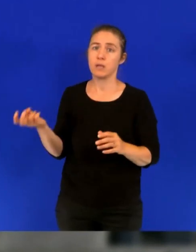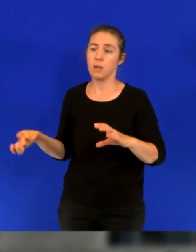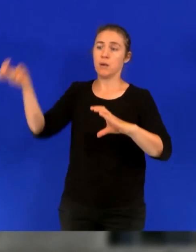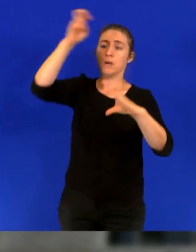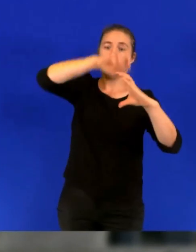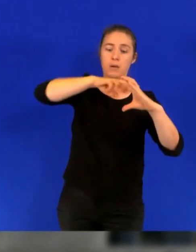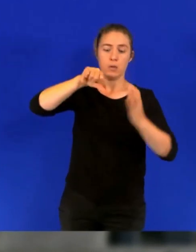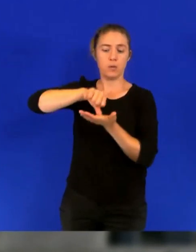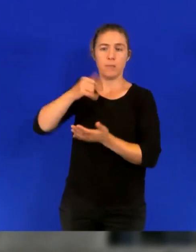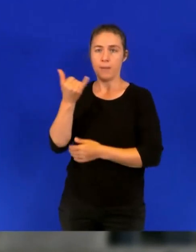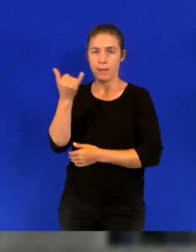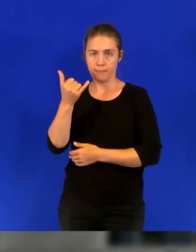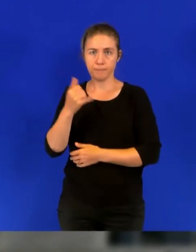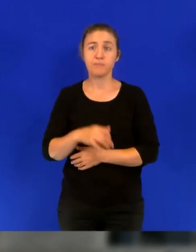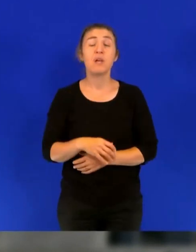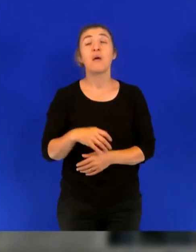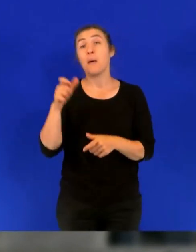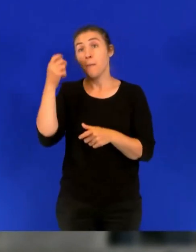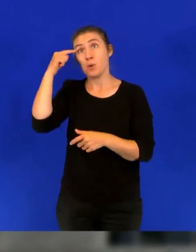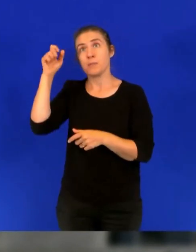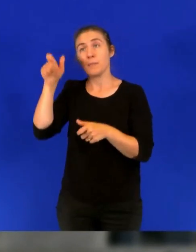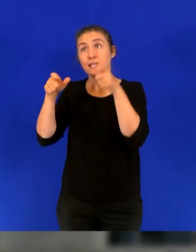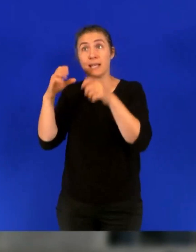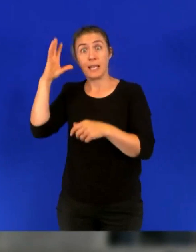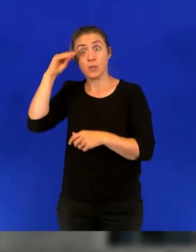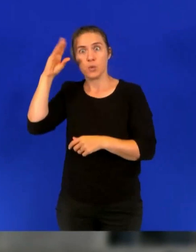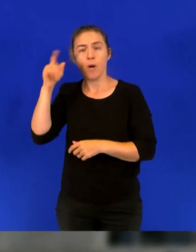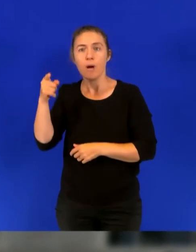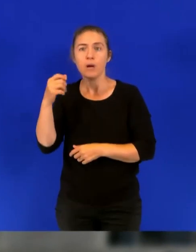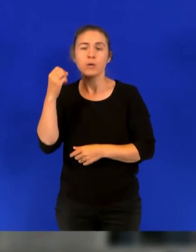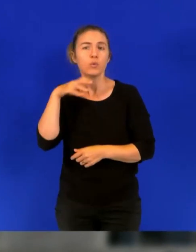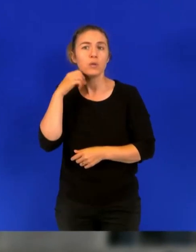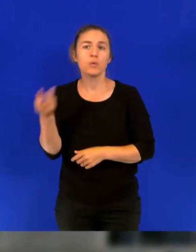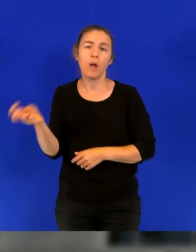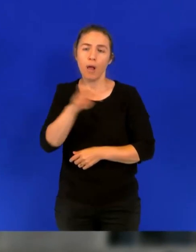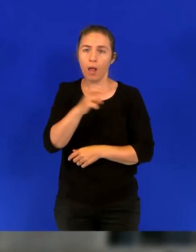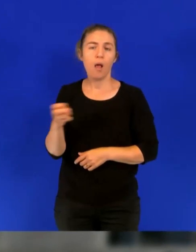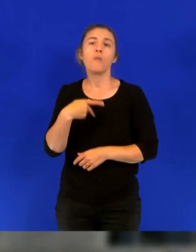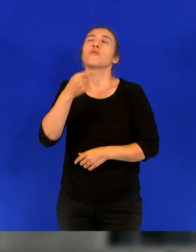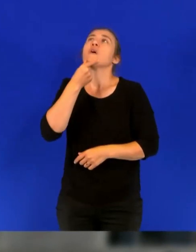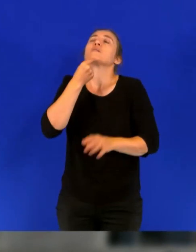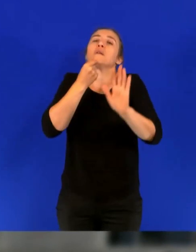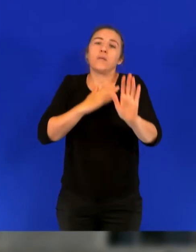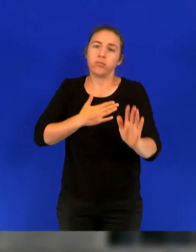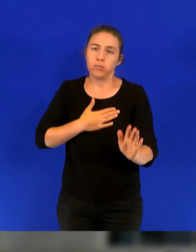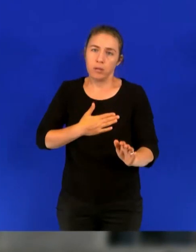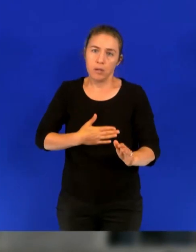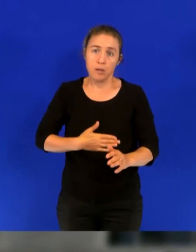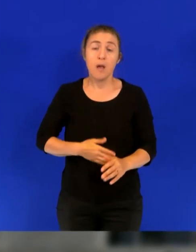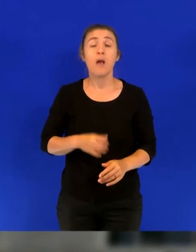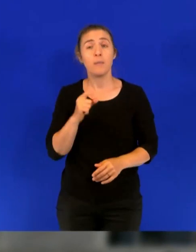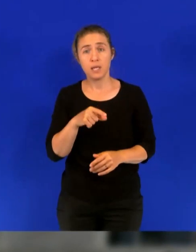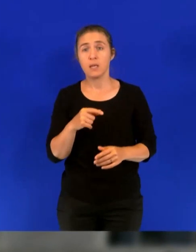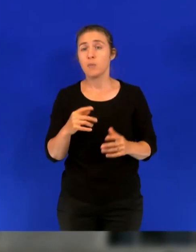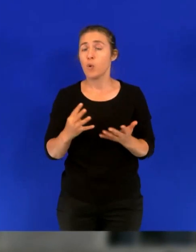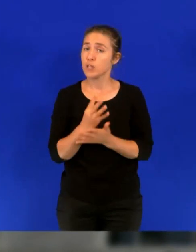Je pense notamment aux nombreux étudiants pour qui les trajets quotidiens seront simplifiés. Ce projet apportera une nouvelle souplesse à